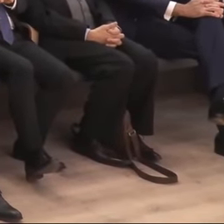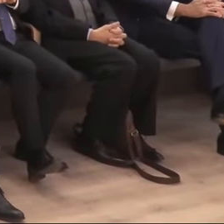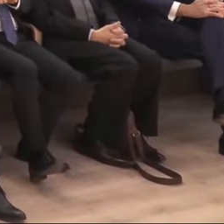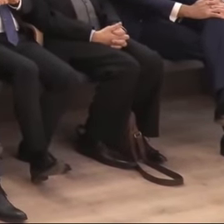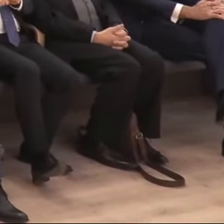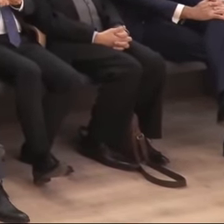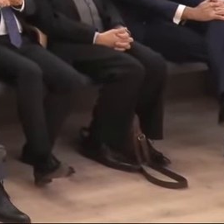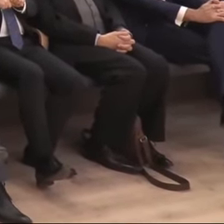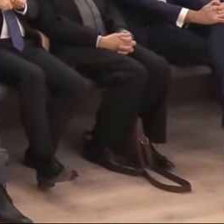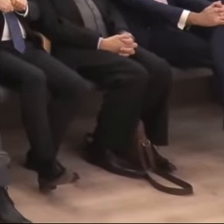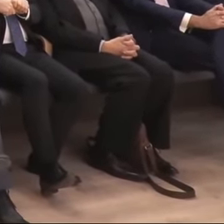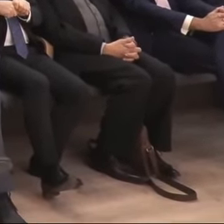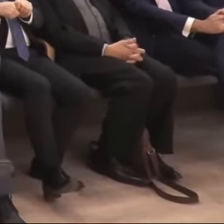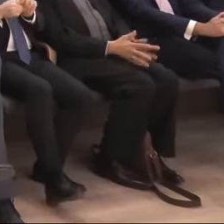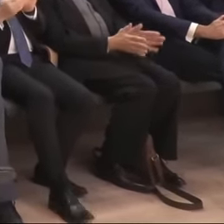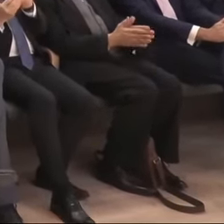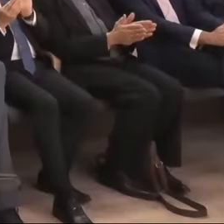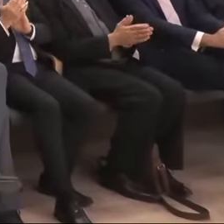łódzkiego.